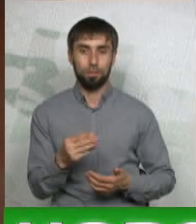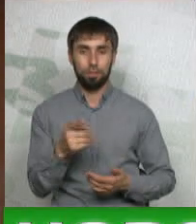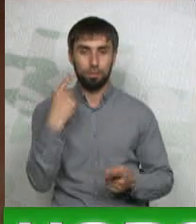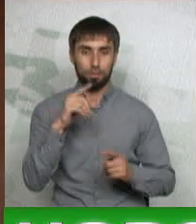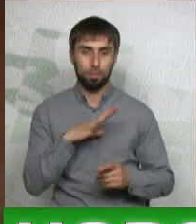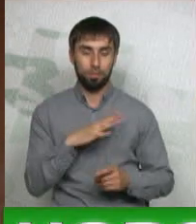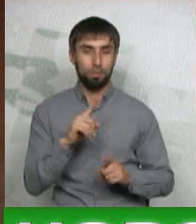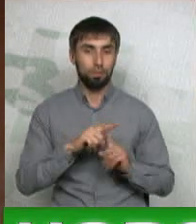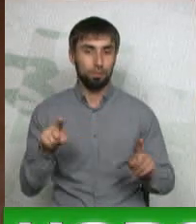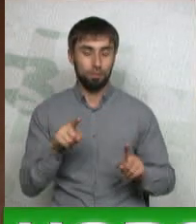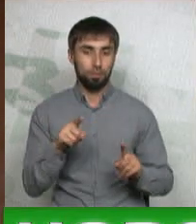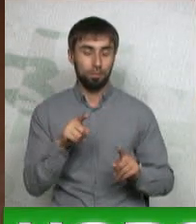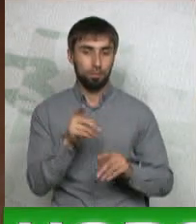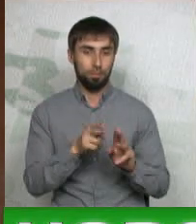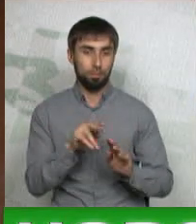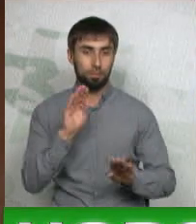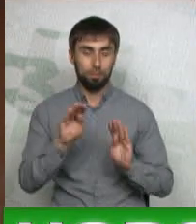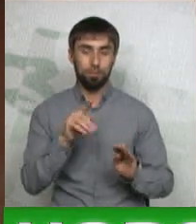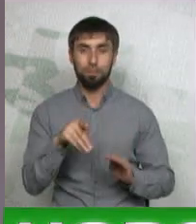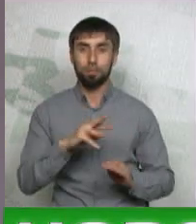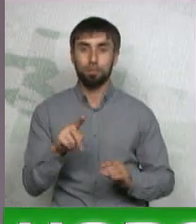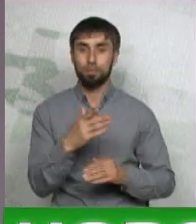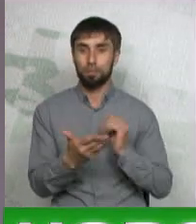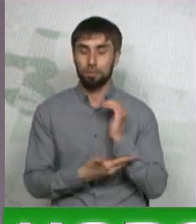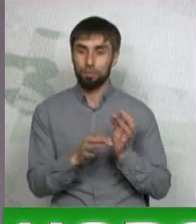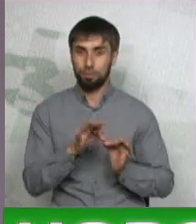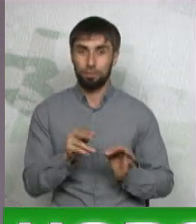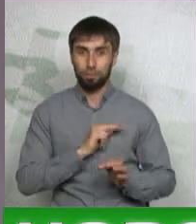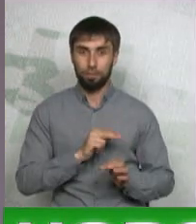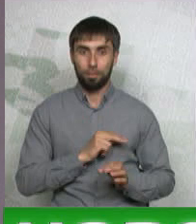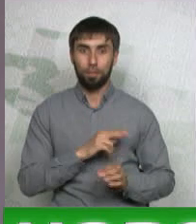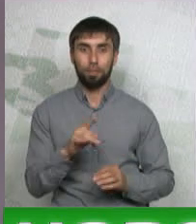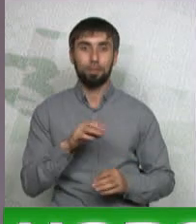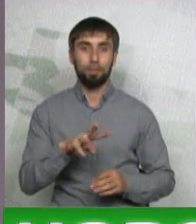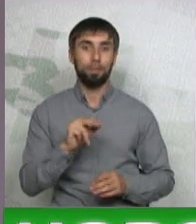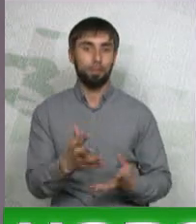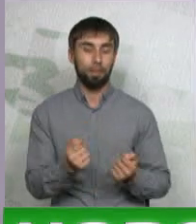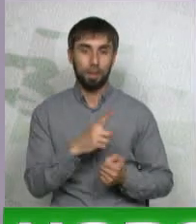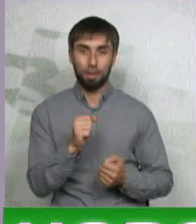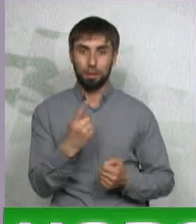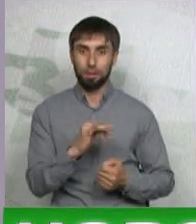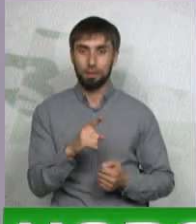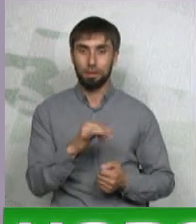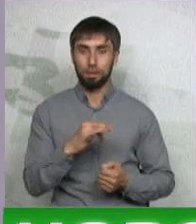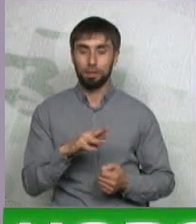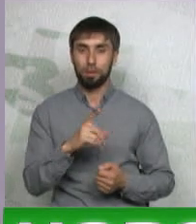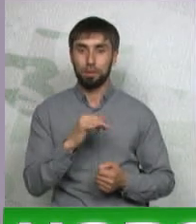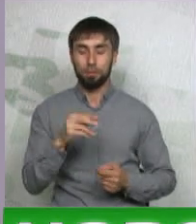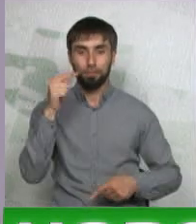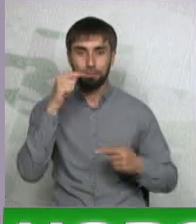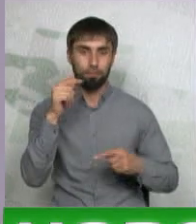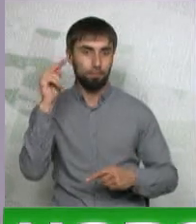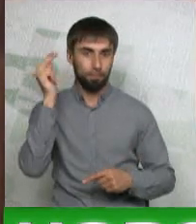идеи. Уникальны эти экспонаты не только тем, что с деревом сложно работать. Перед тем, как взяться за одно изделие, Хасан